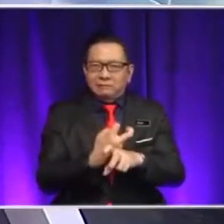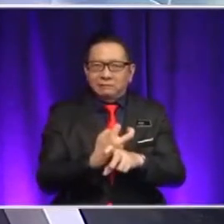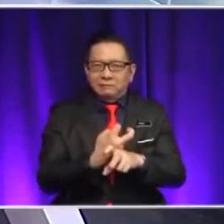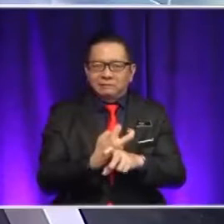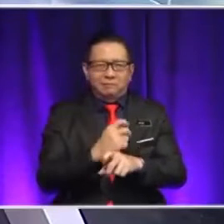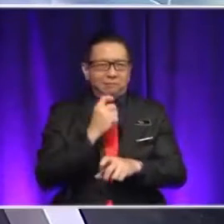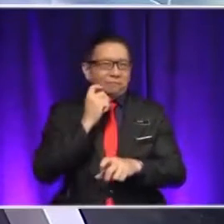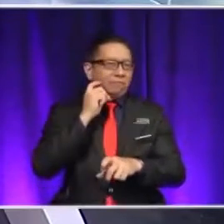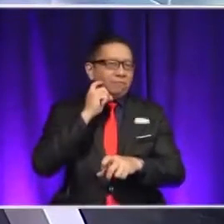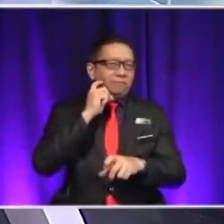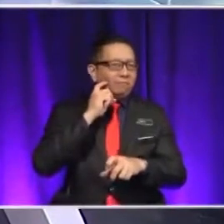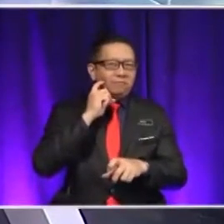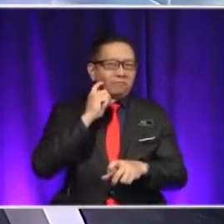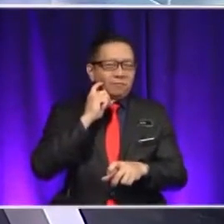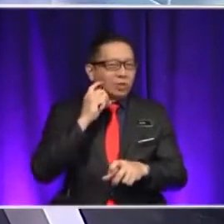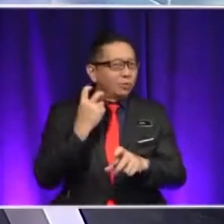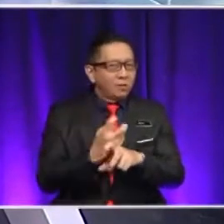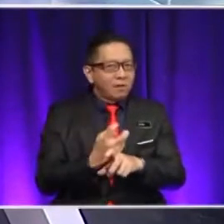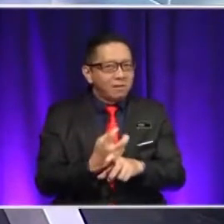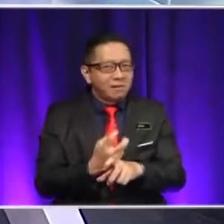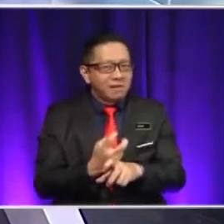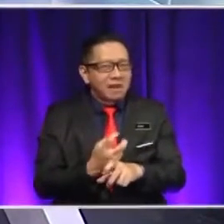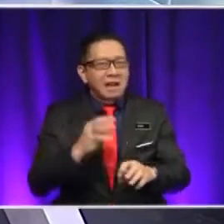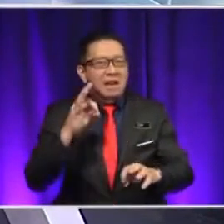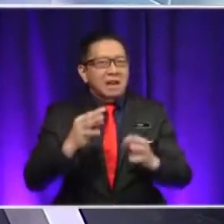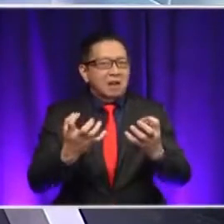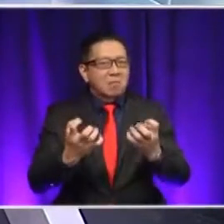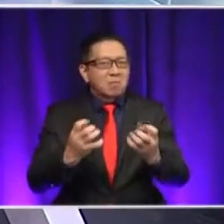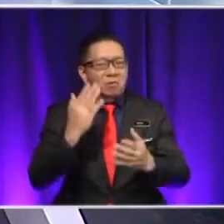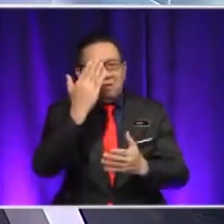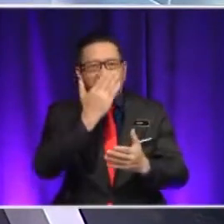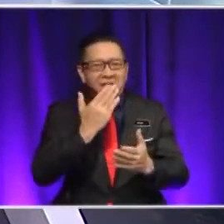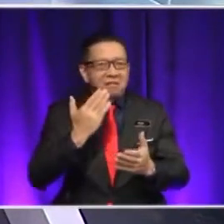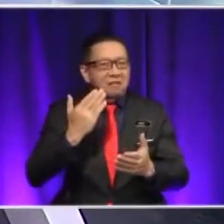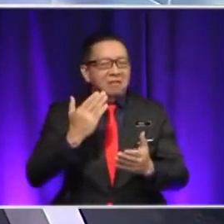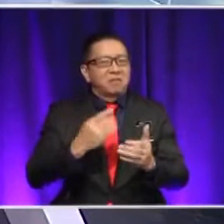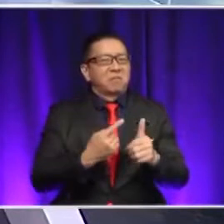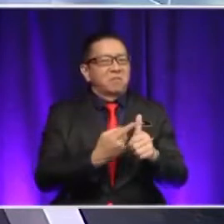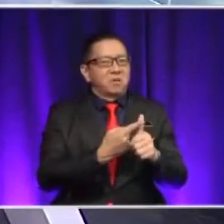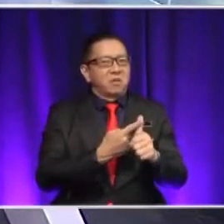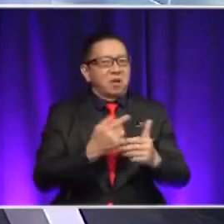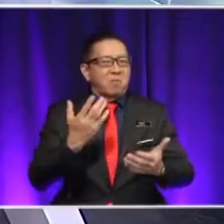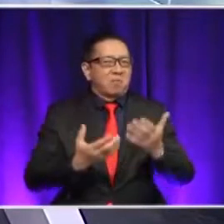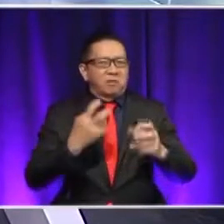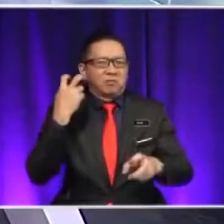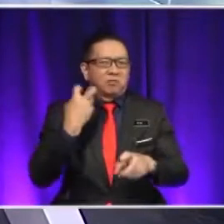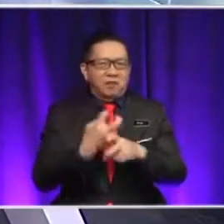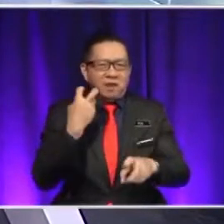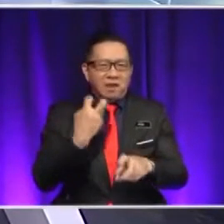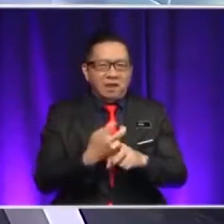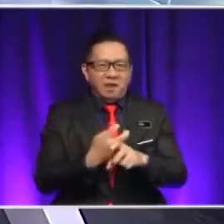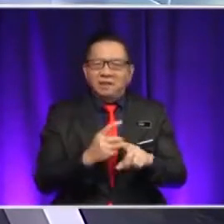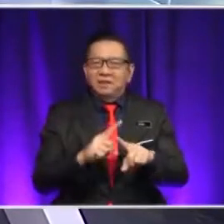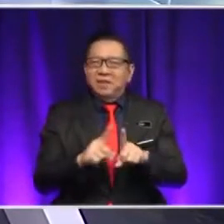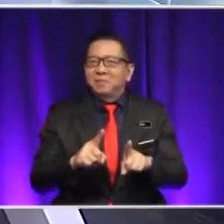event Pak pasti ah semua kalau nampak cantik Ifa raziah sebagai pertama kali susah ah tapi